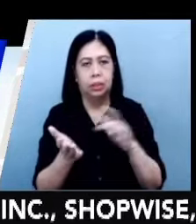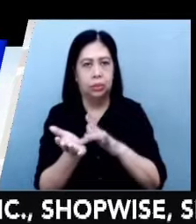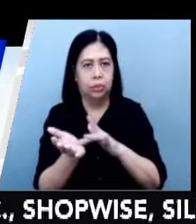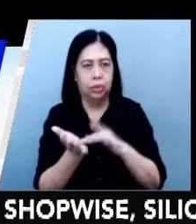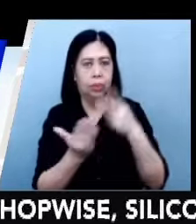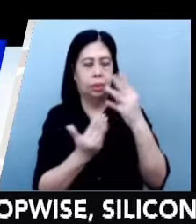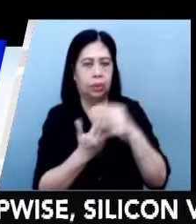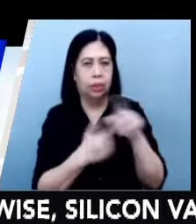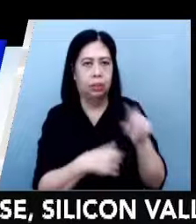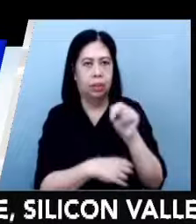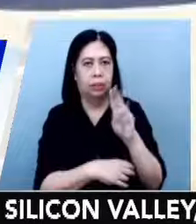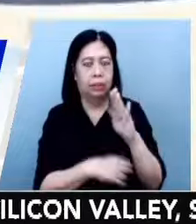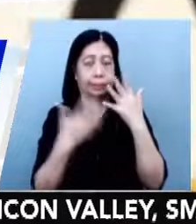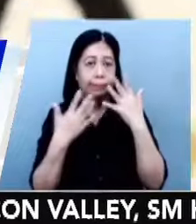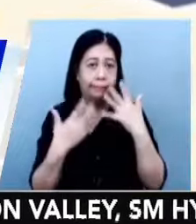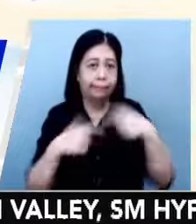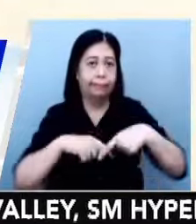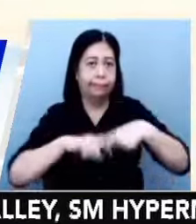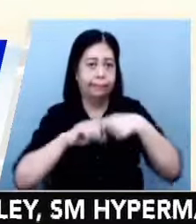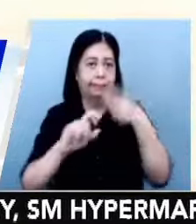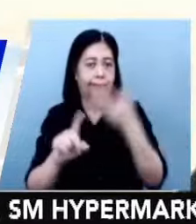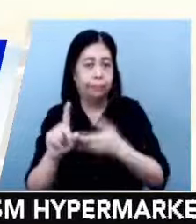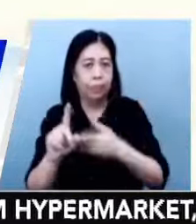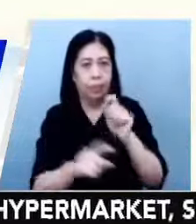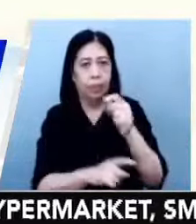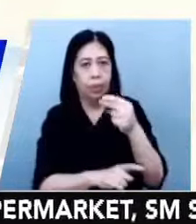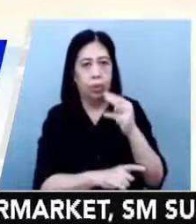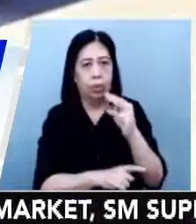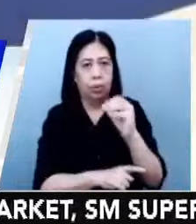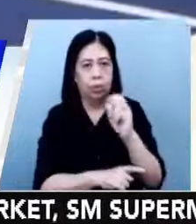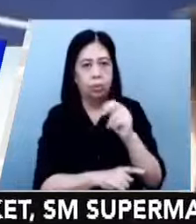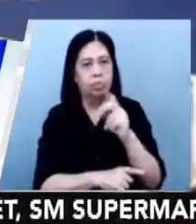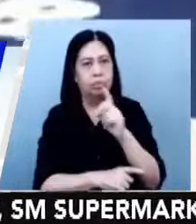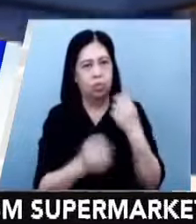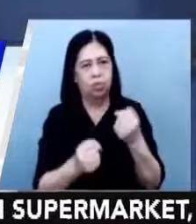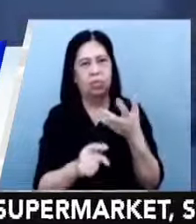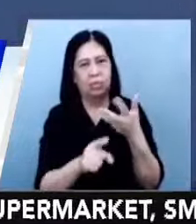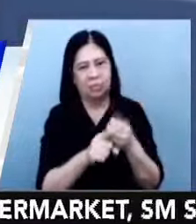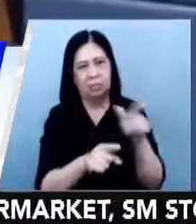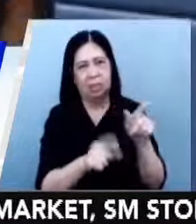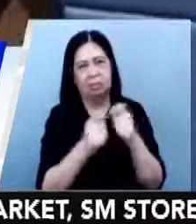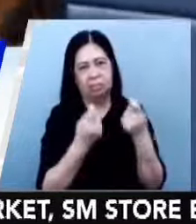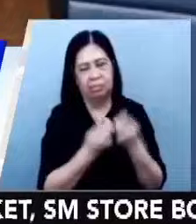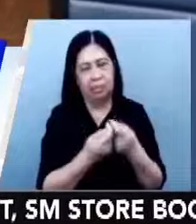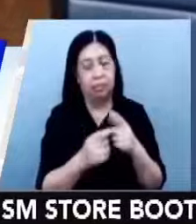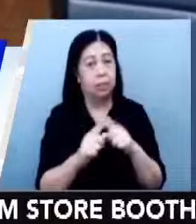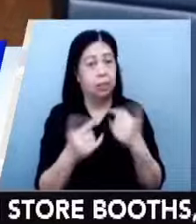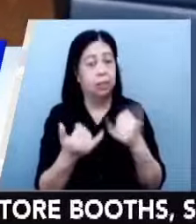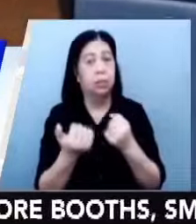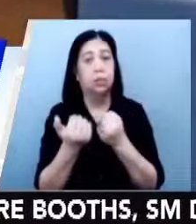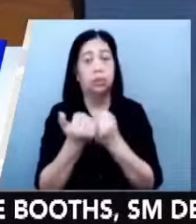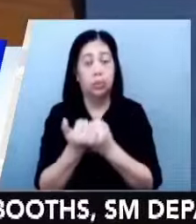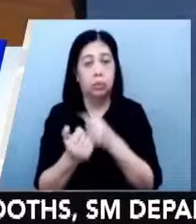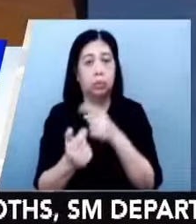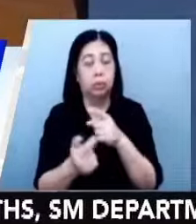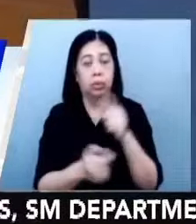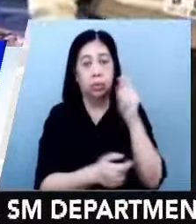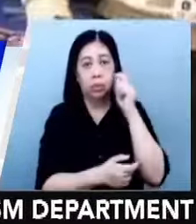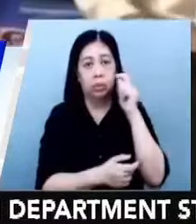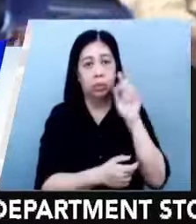daw nila ang suspension kay Thompson na may impact daw sa mga laro ng team. Sinusuportahan din daw nila si Thompson sa kanyang